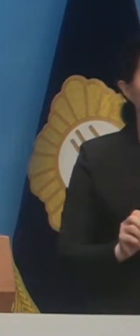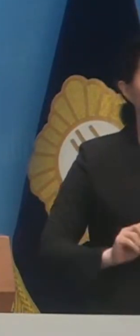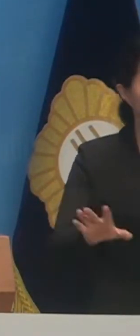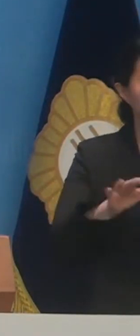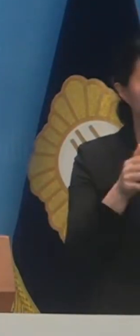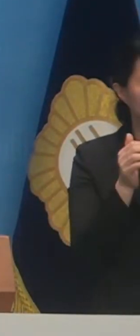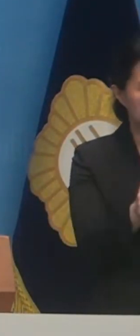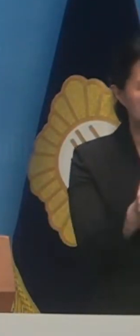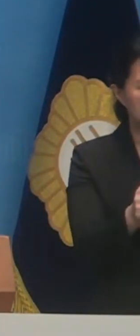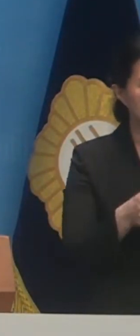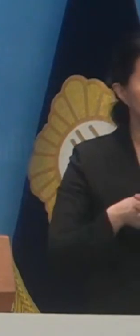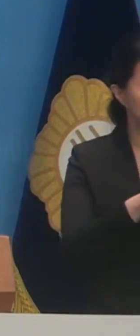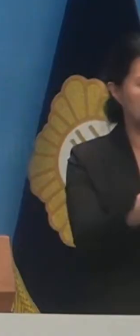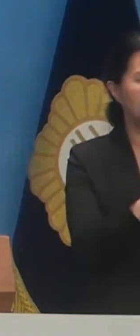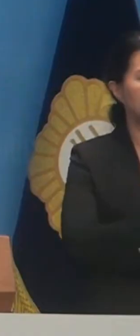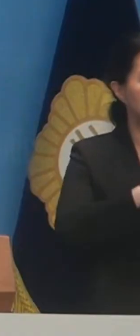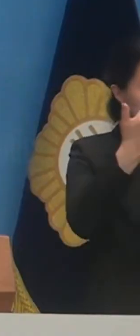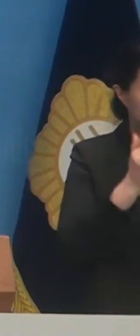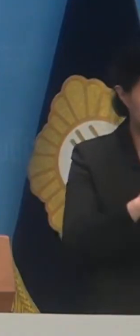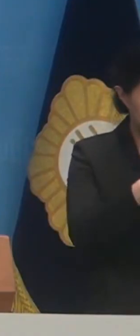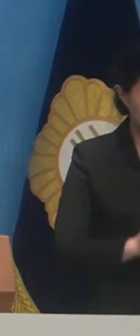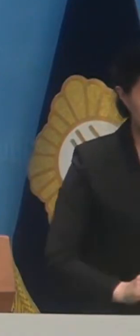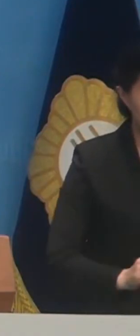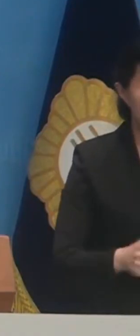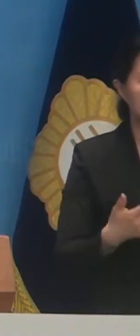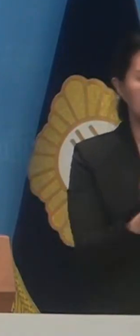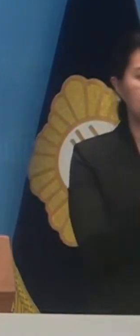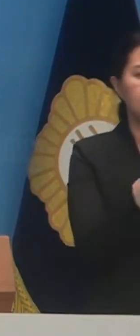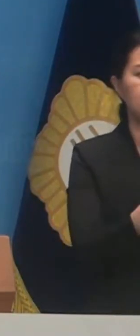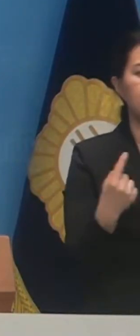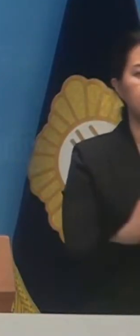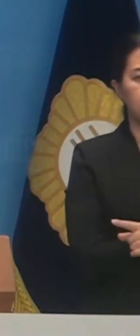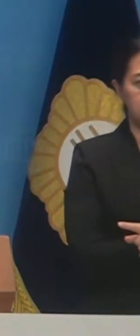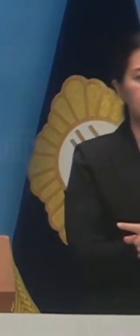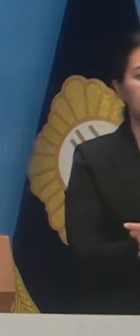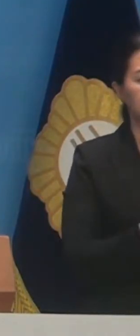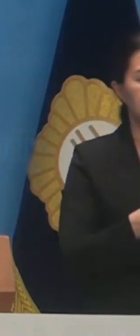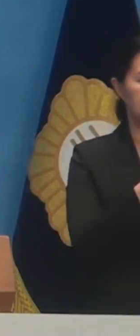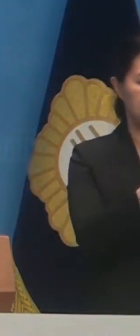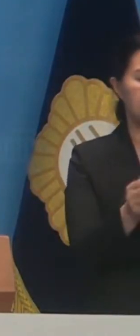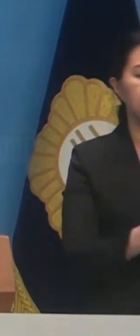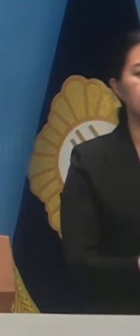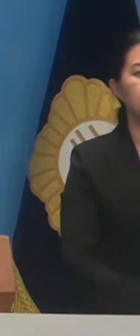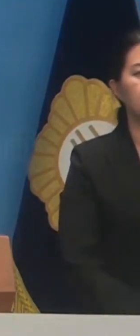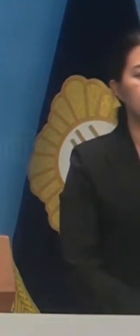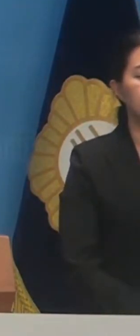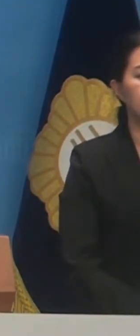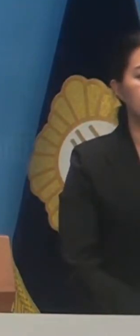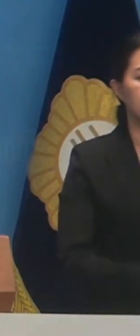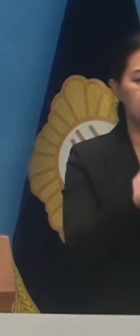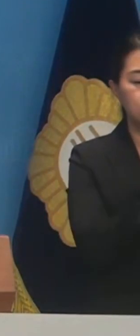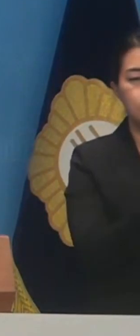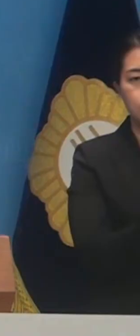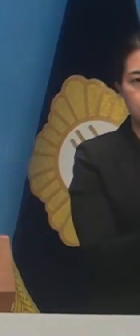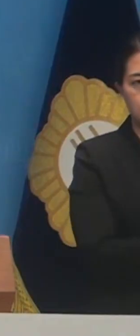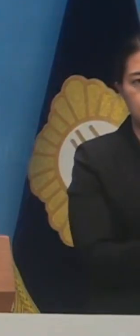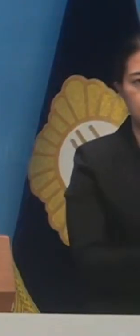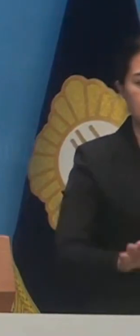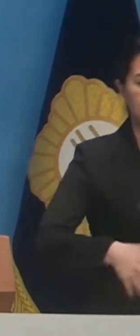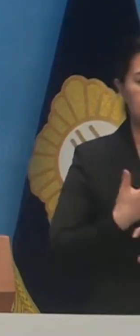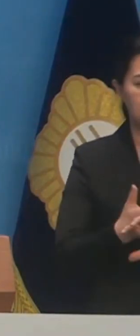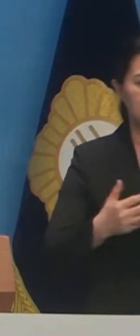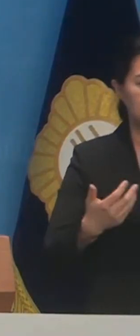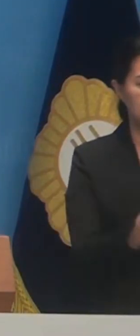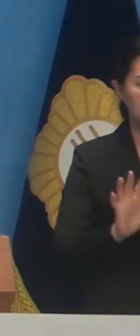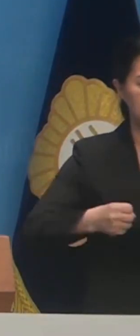해산 심판을 청구하게 한다는 내용의 정당법 개정안을 발의한 바 있습니다. 민주당은 내란 정당